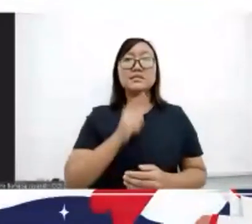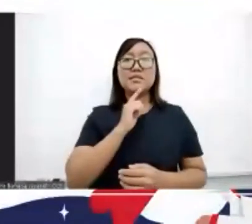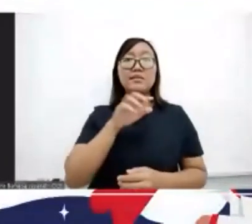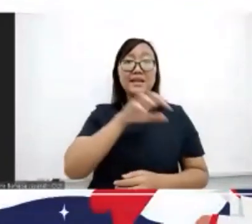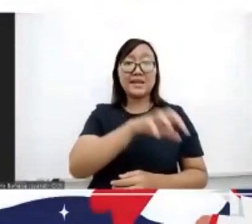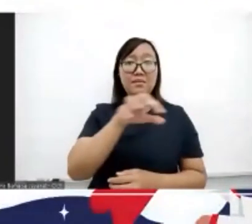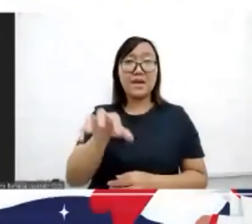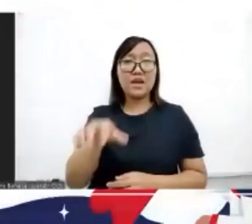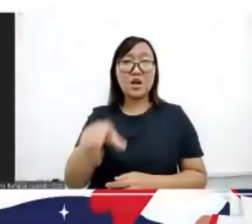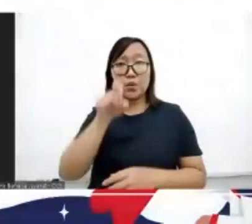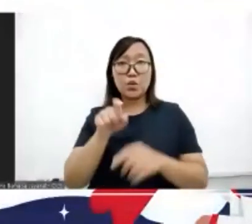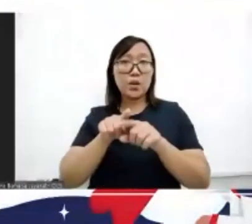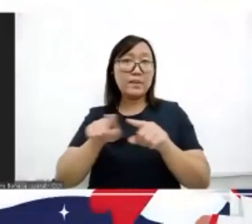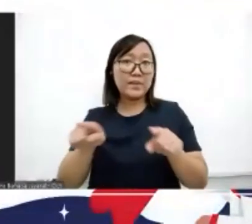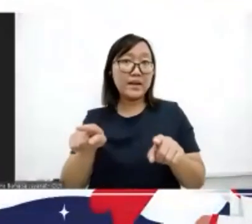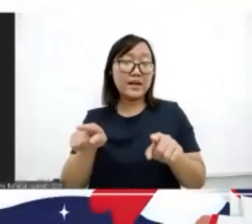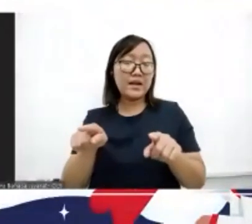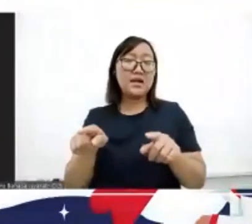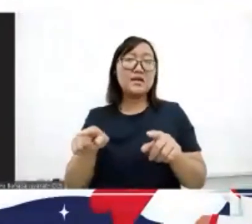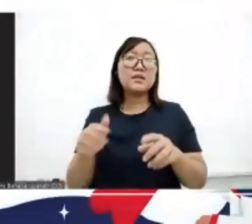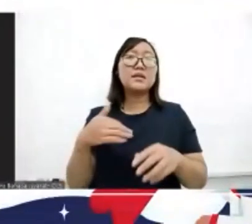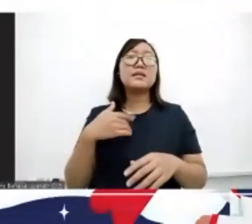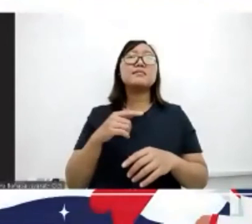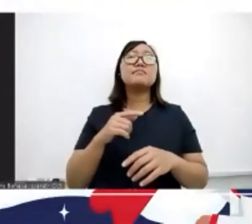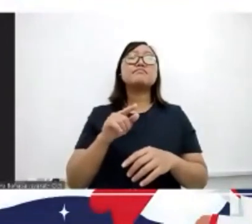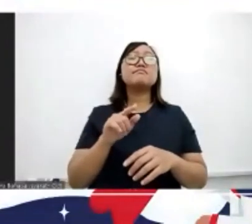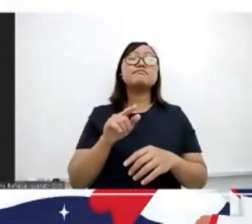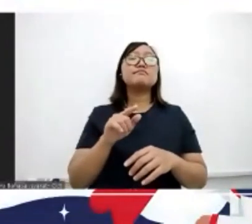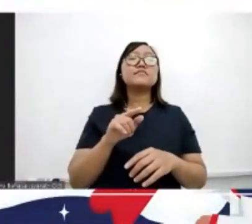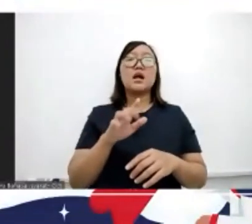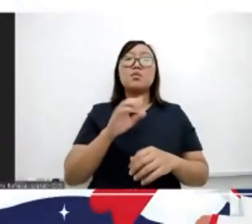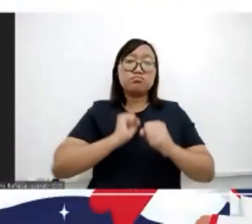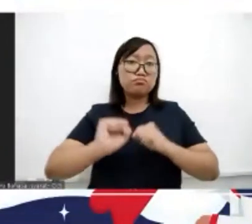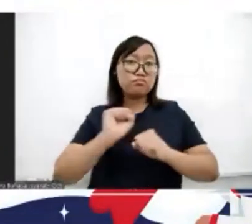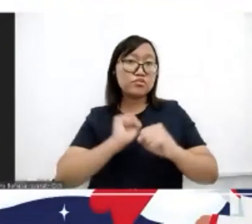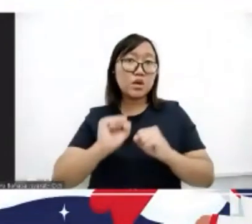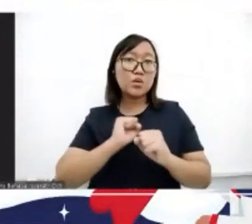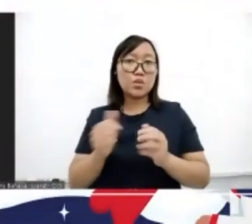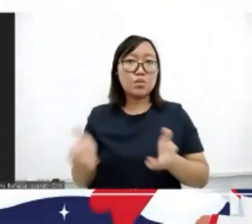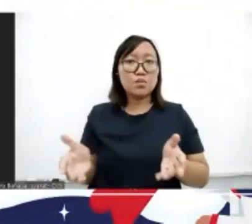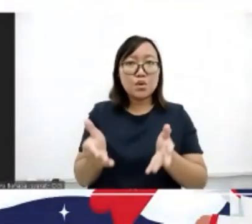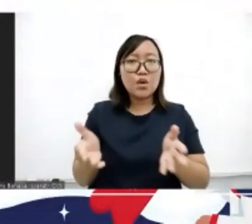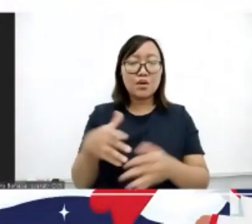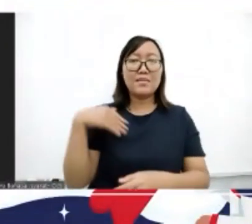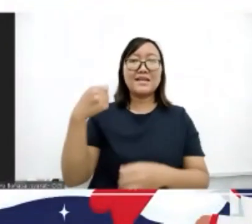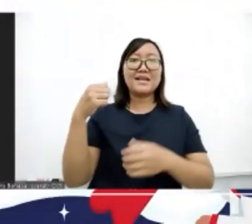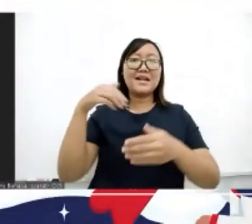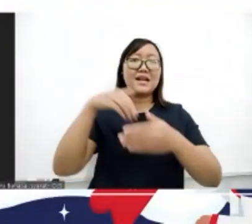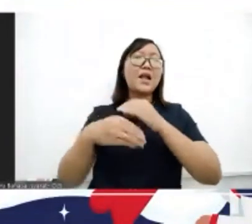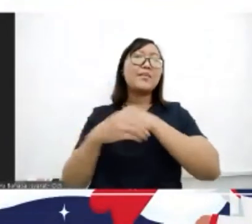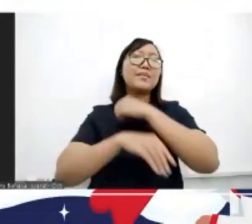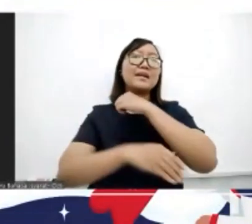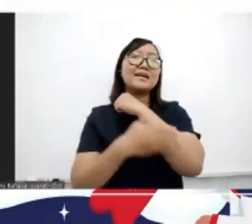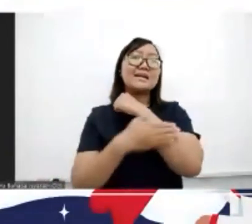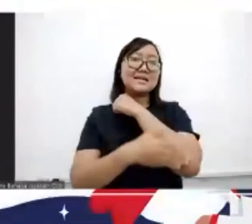tapi kami tetap akan berupaya untuk mendorong dan membantu Kemendagri tentunya dengan dengan adanya payung